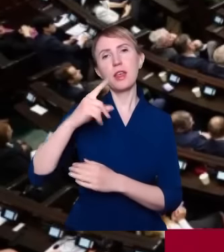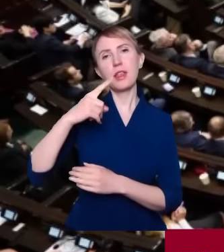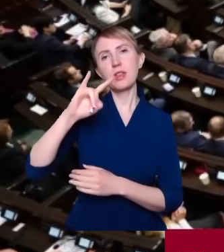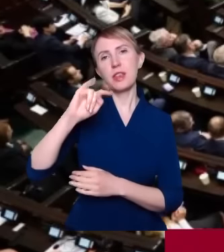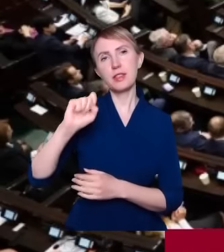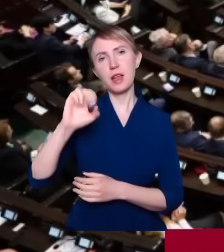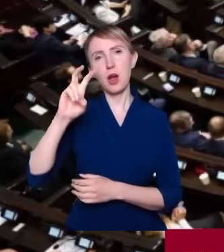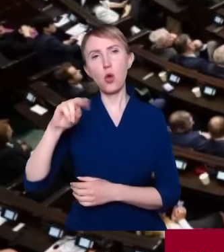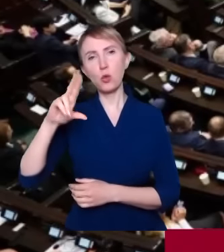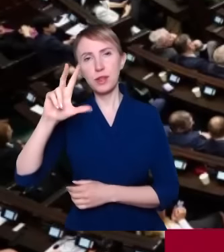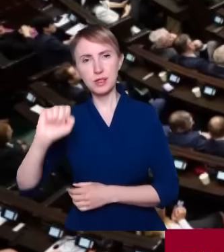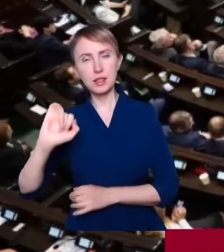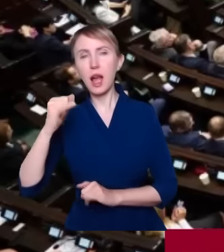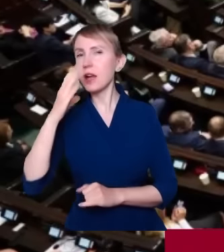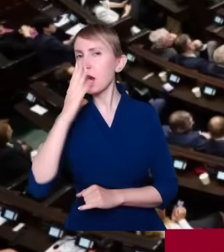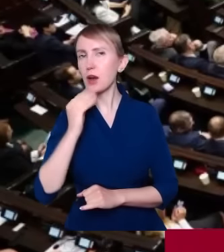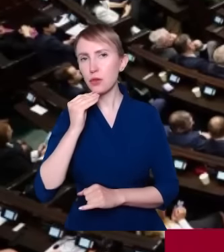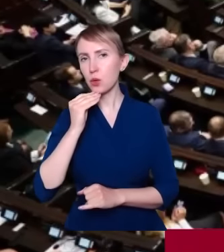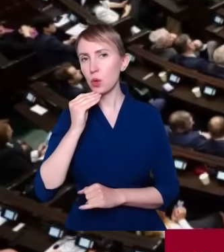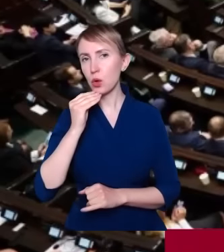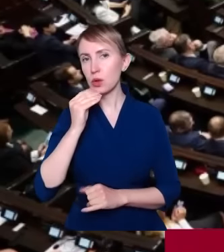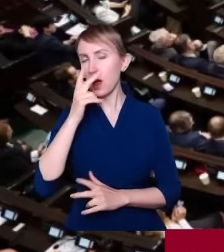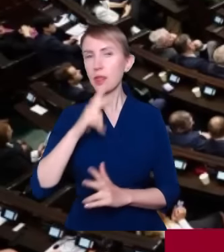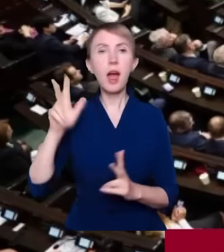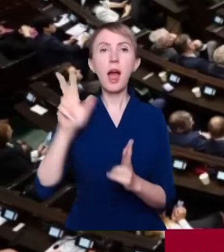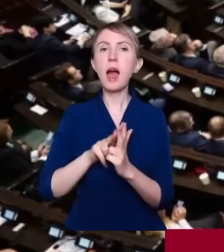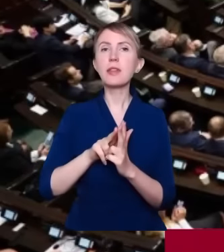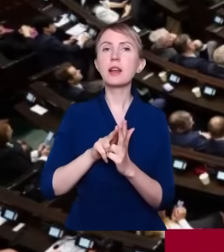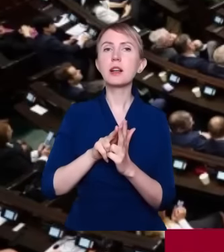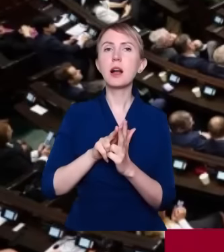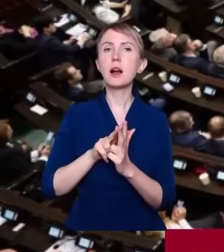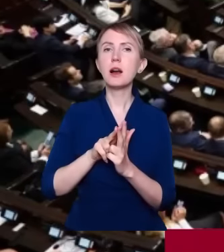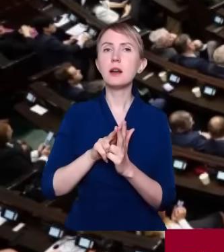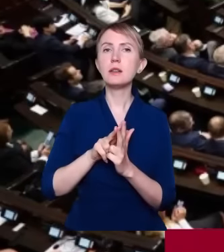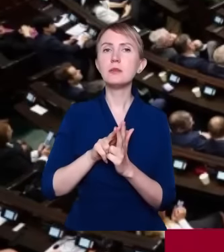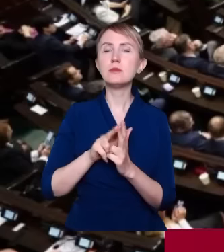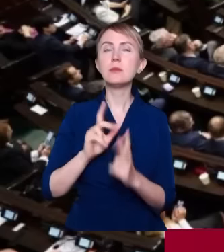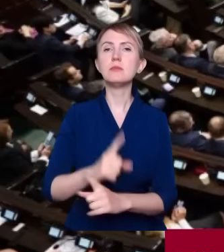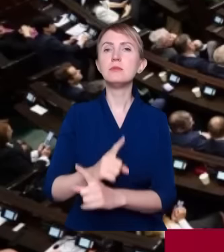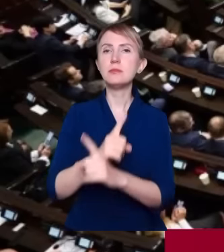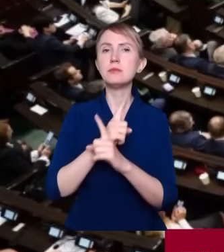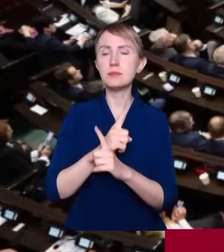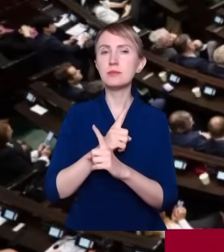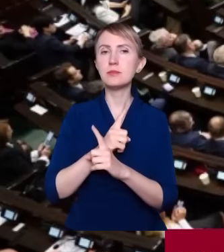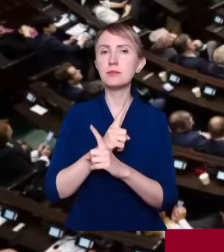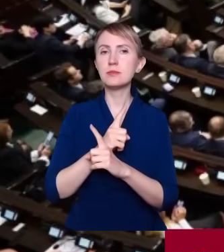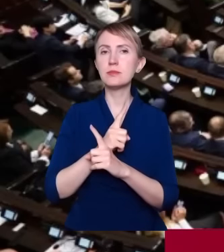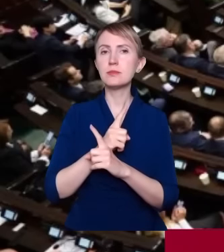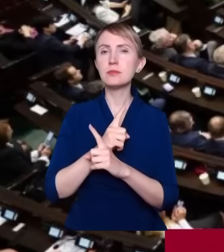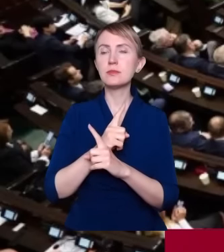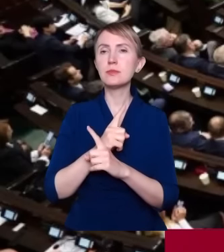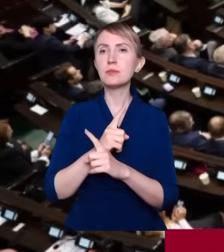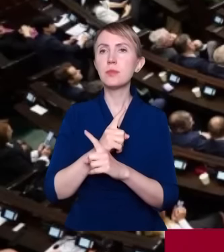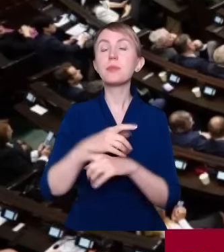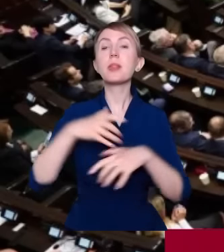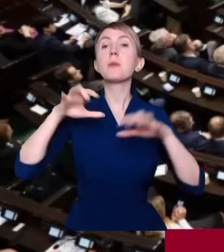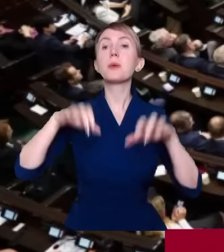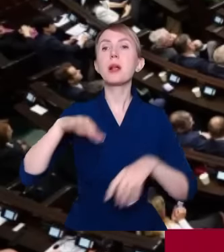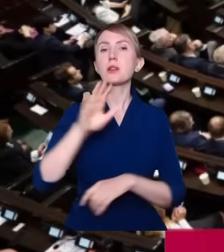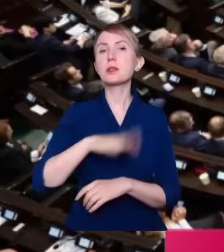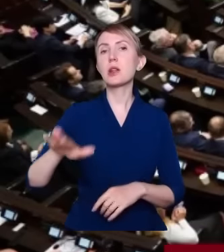właściwie wygląda ten atak, zdaniem wielu, atak na niezależność, atak na prezesa Narodowego